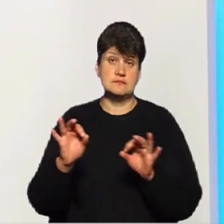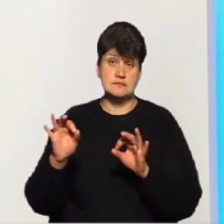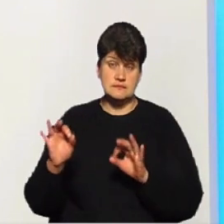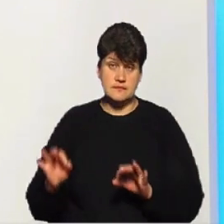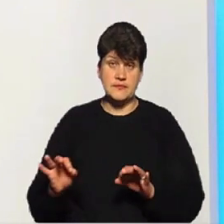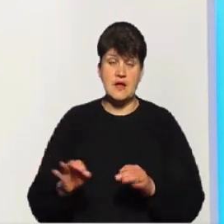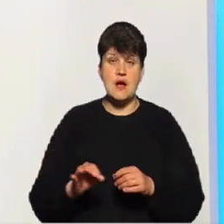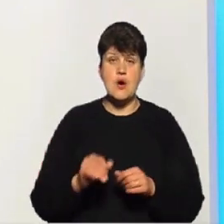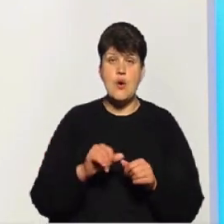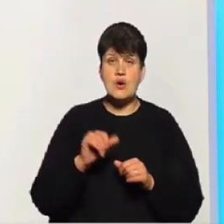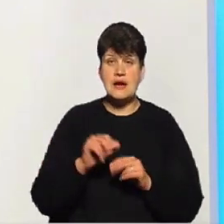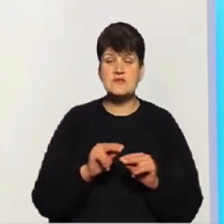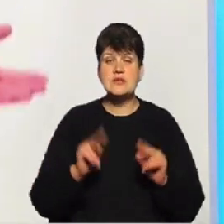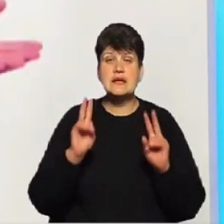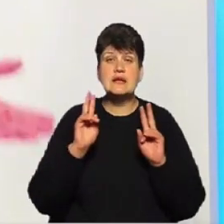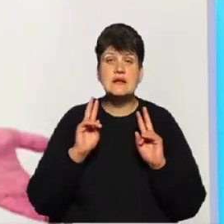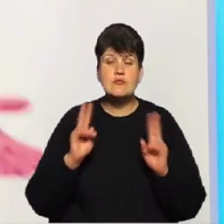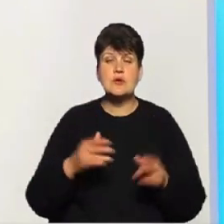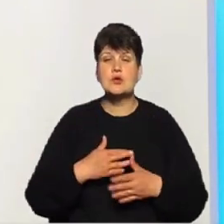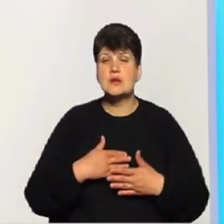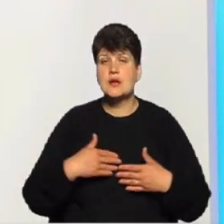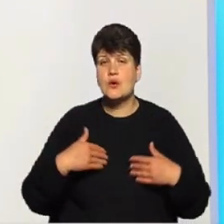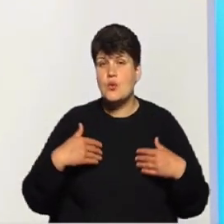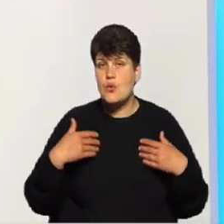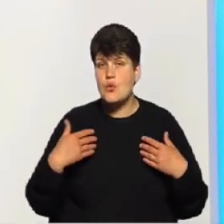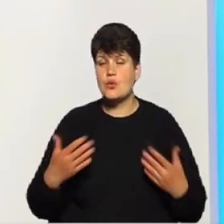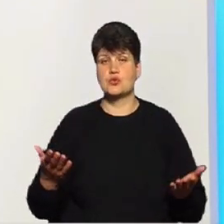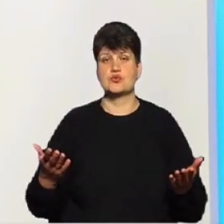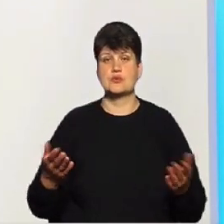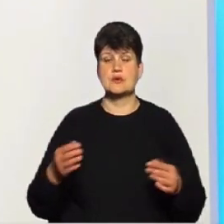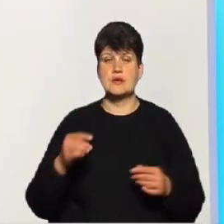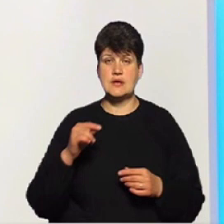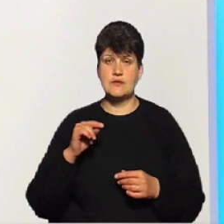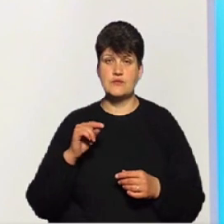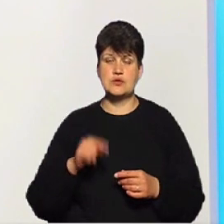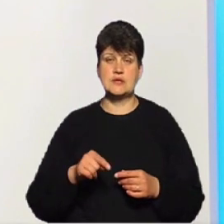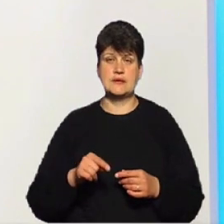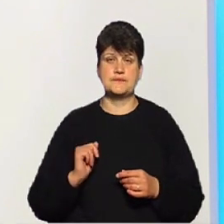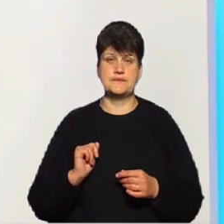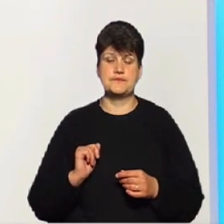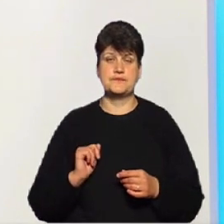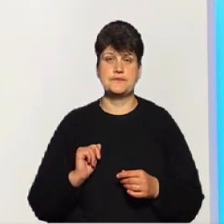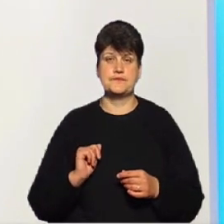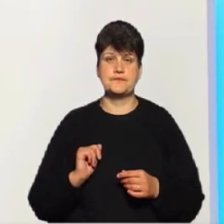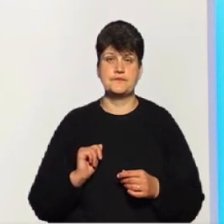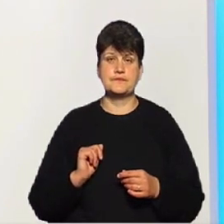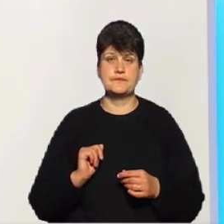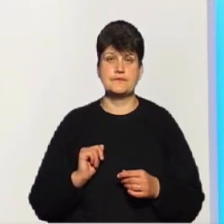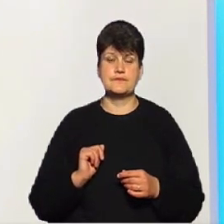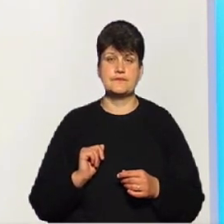окремі вчителі цього розуміти не вміють, не хочуть, не можуть, і вони тим самим